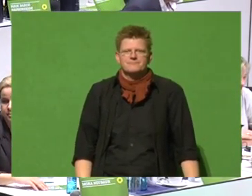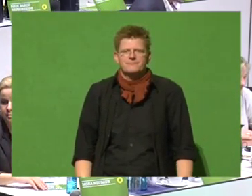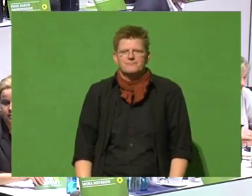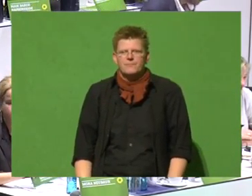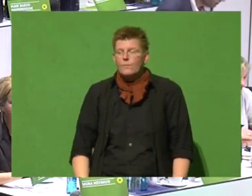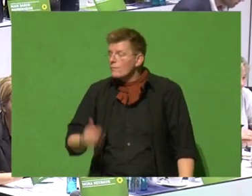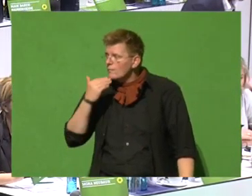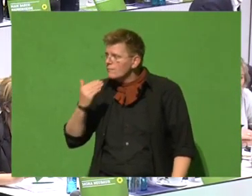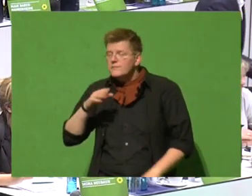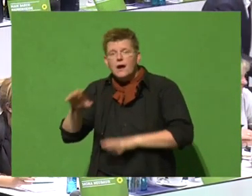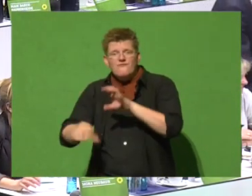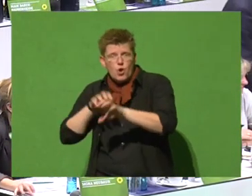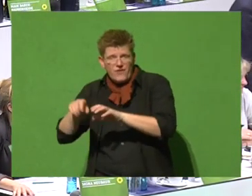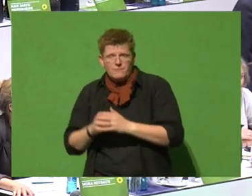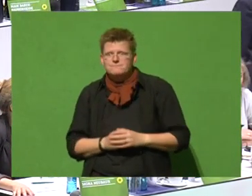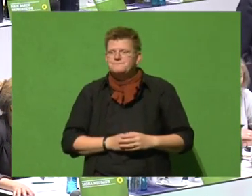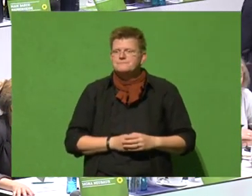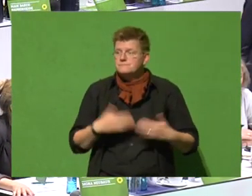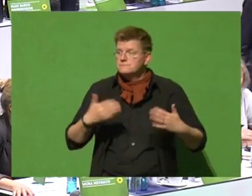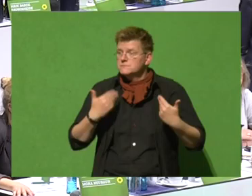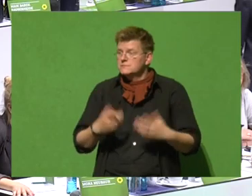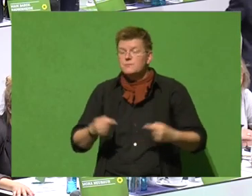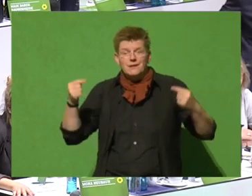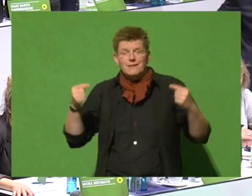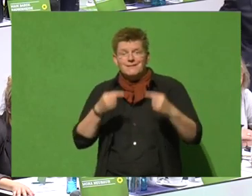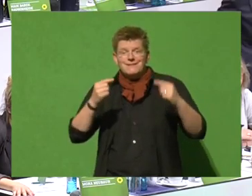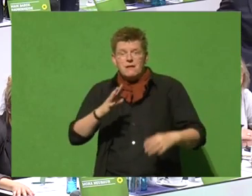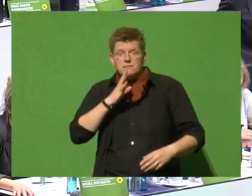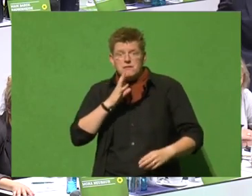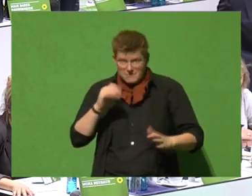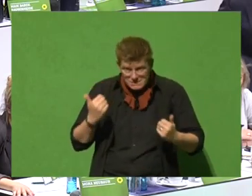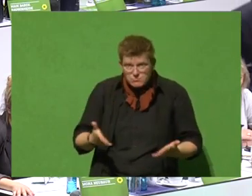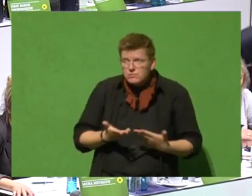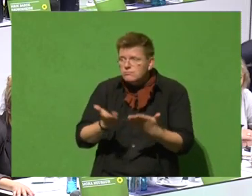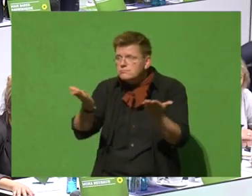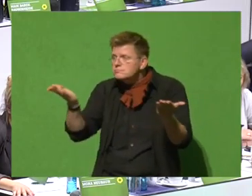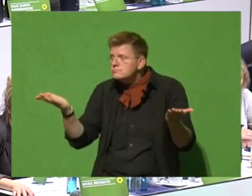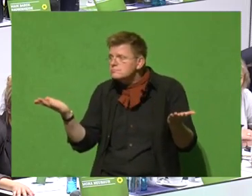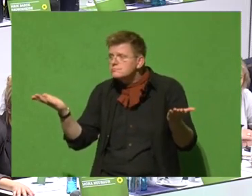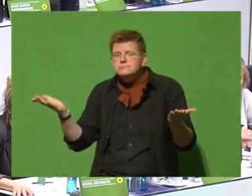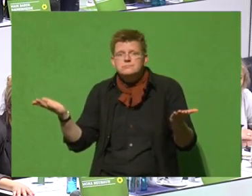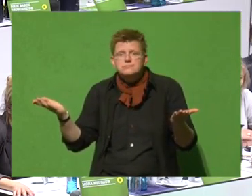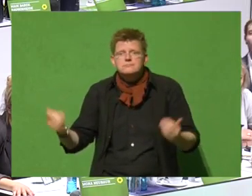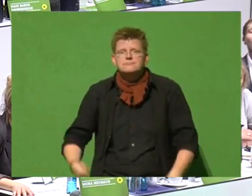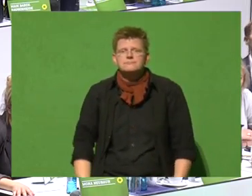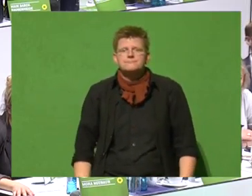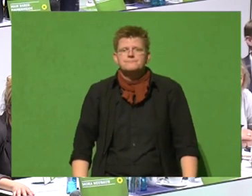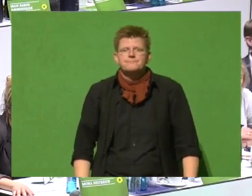Danke, Wolfgang. Gibt es eine Gegenrede gegen diesen Antrag auf Satzungsänderung?